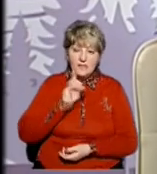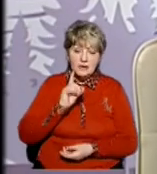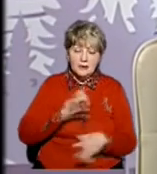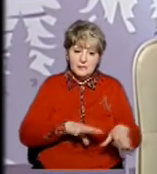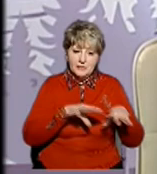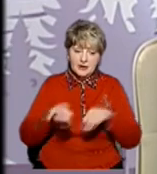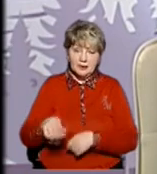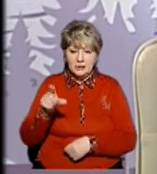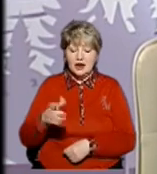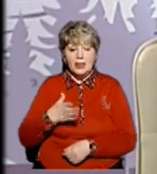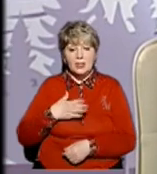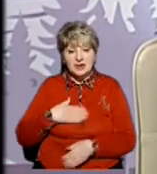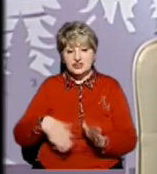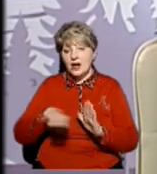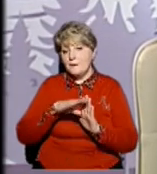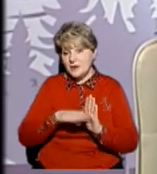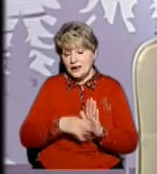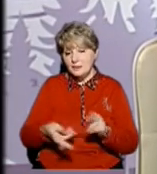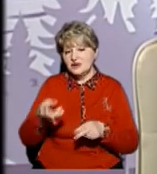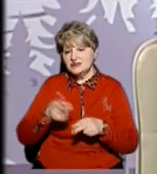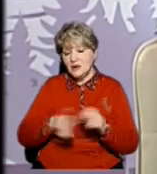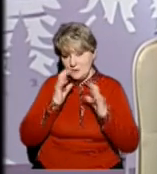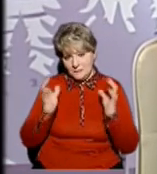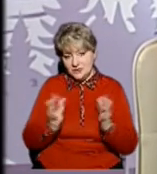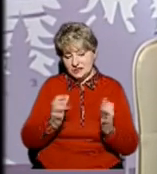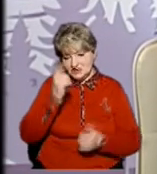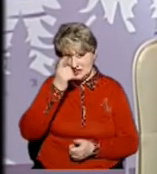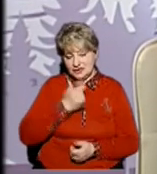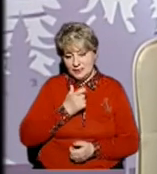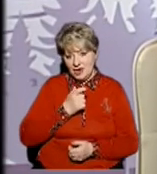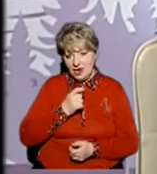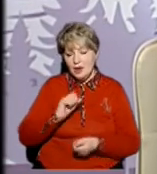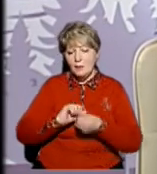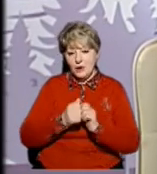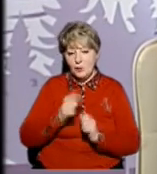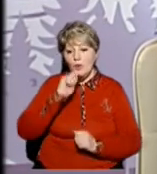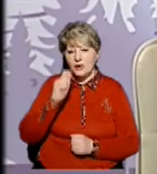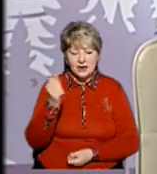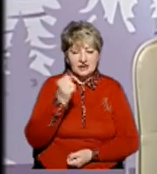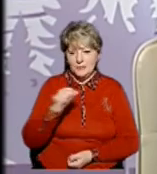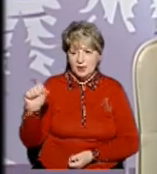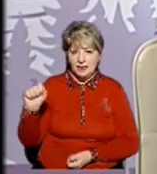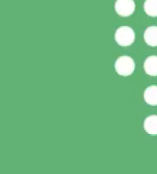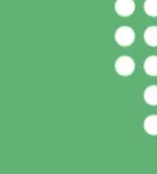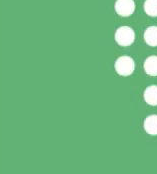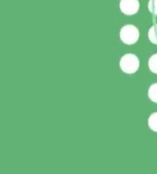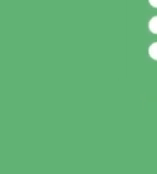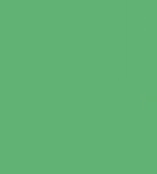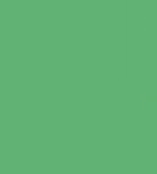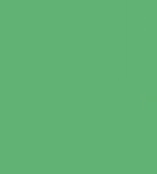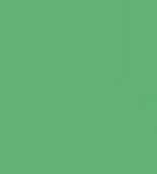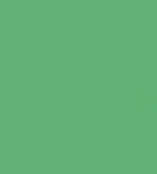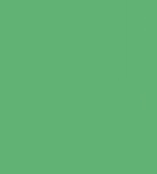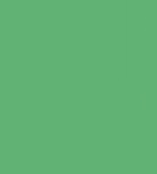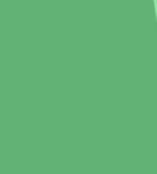переміщених осіб. Наша програма підходить до завершення. Бережіть себе і пам'ятайте, Україна переможе.